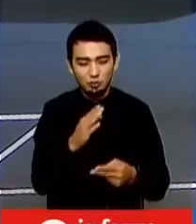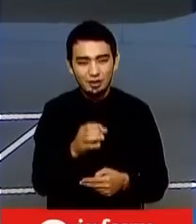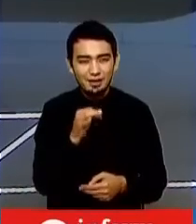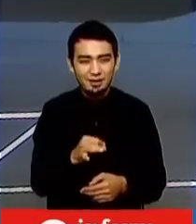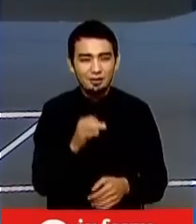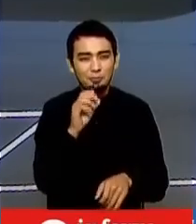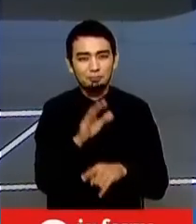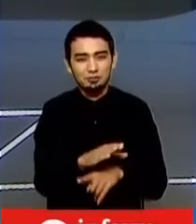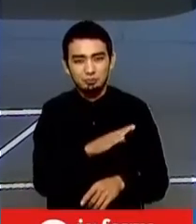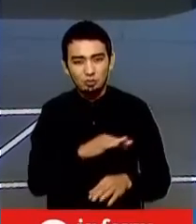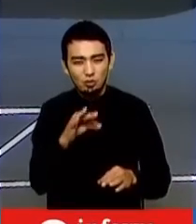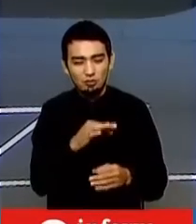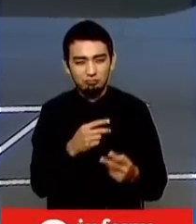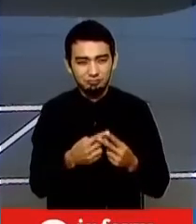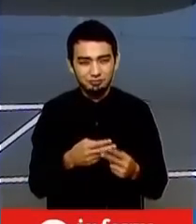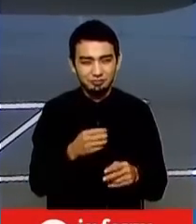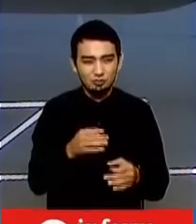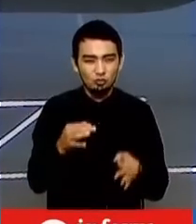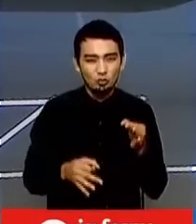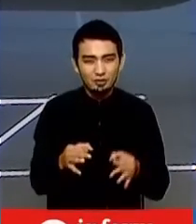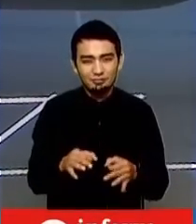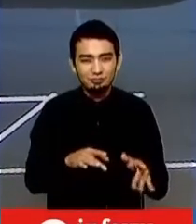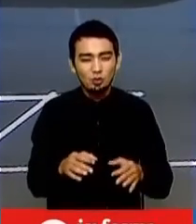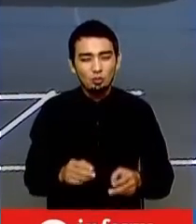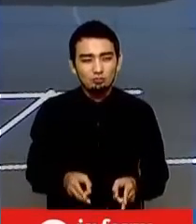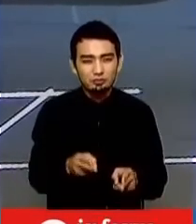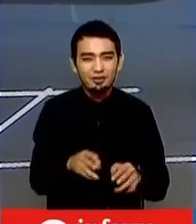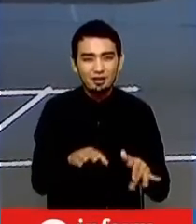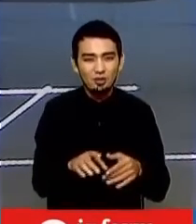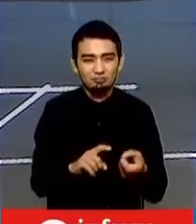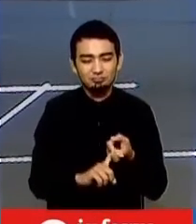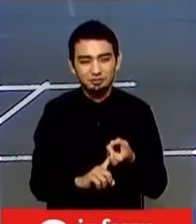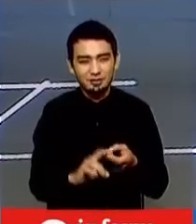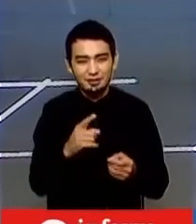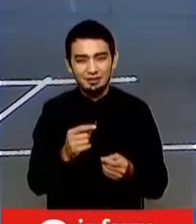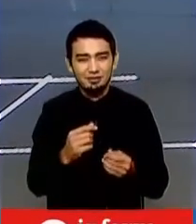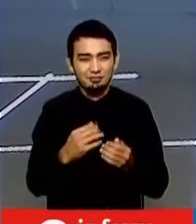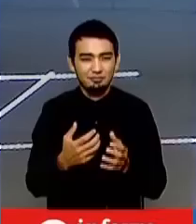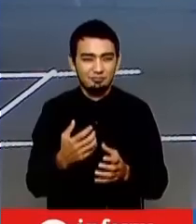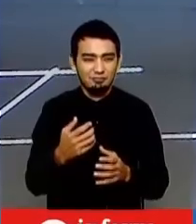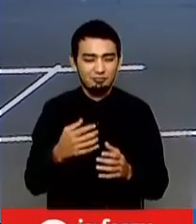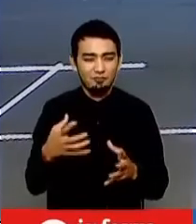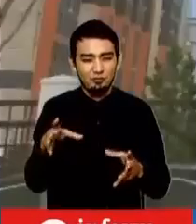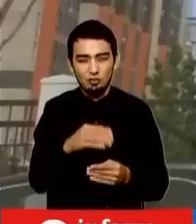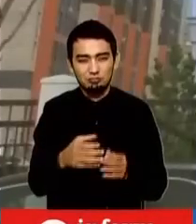приговор, столичная апелляционная судебная коллегия по уголовным делам сообщила о конфискации имущества осужденного.